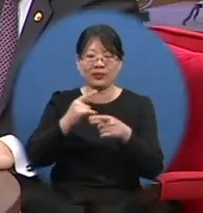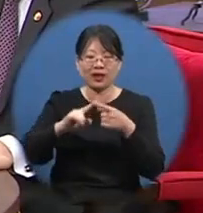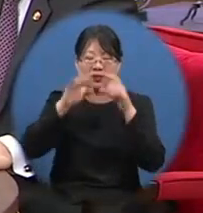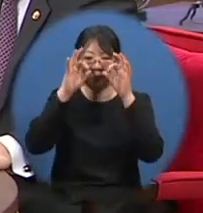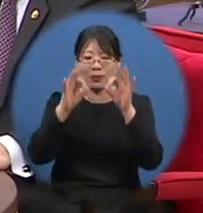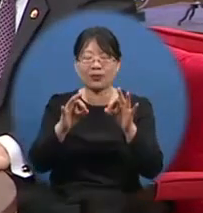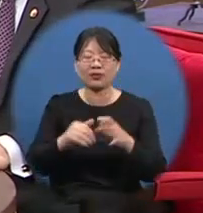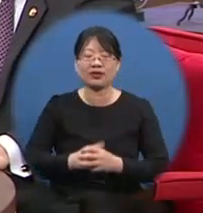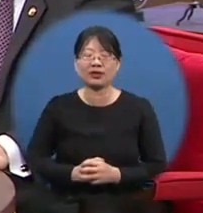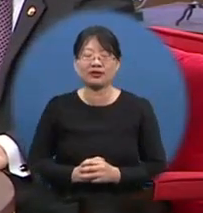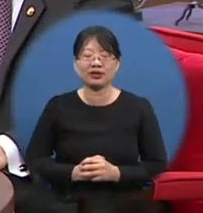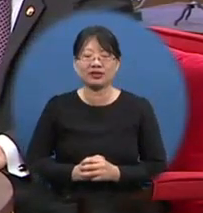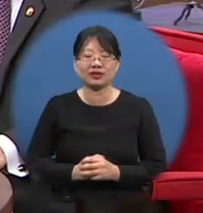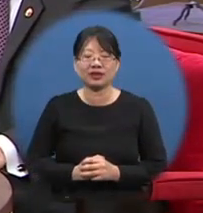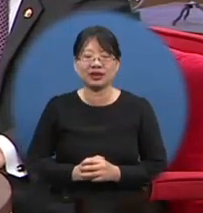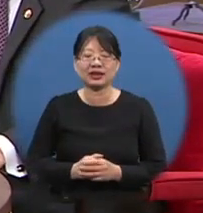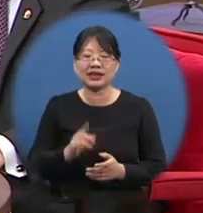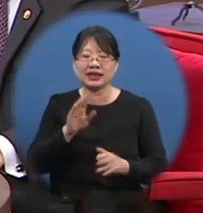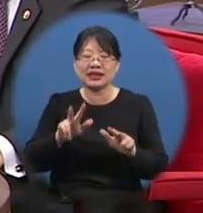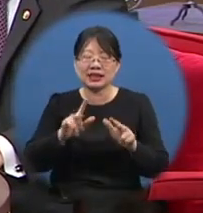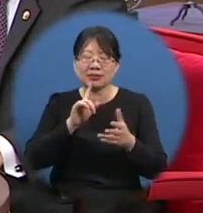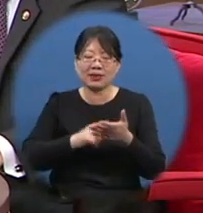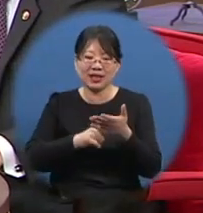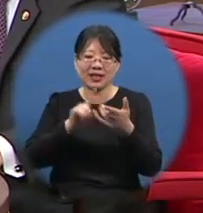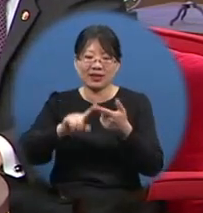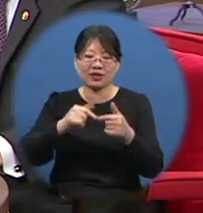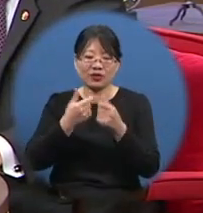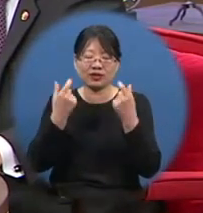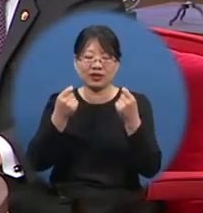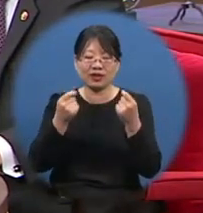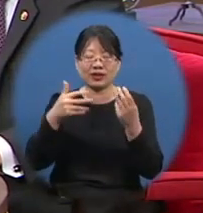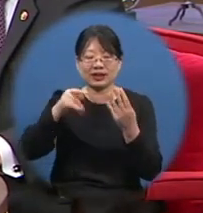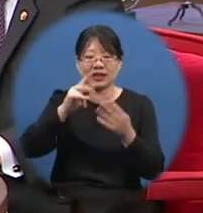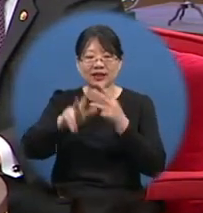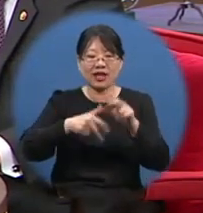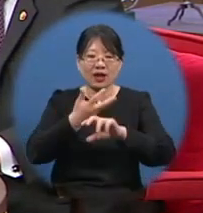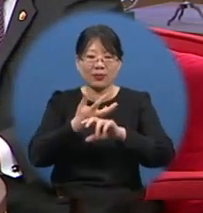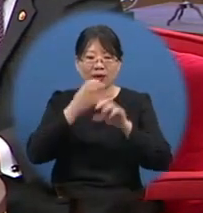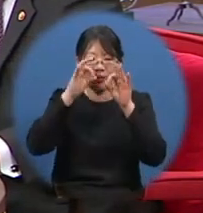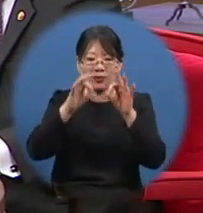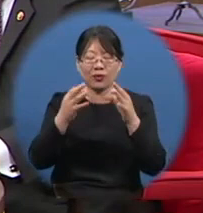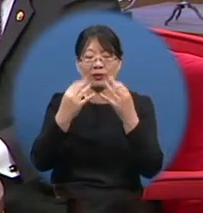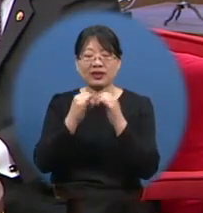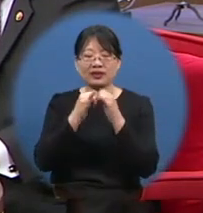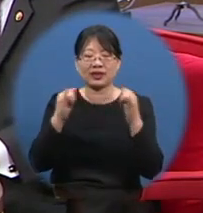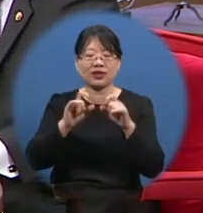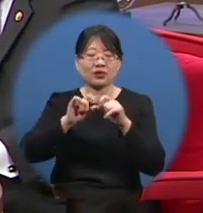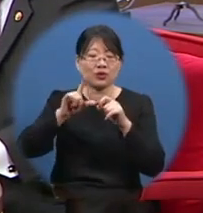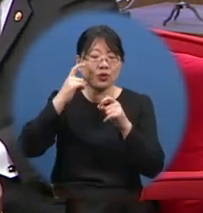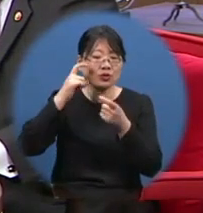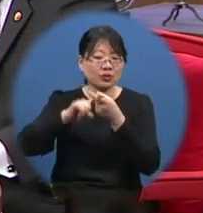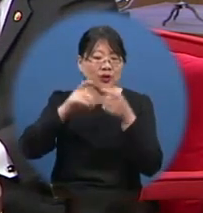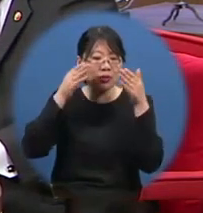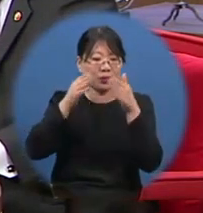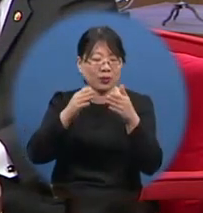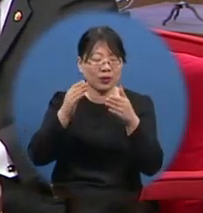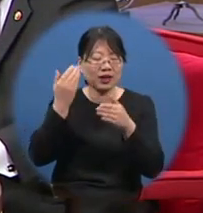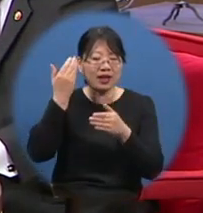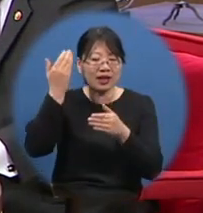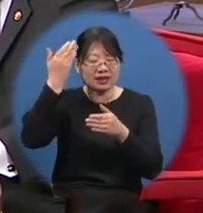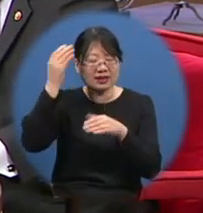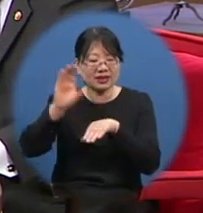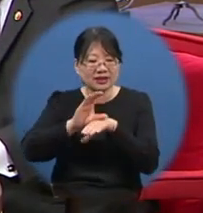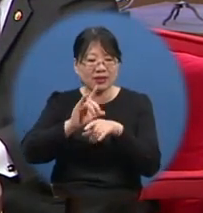그렇게 보고. 지금 언급하신 대로 보통 이게 4차 산업혁명 하면 많은 분들이 주로 주목하는 게 인공지능